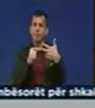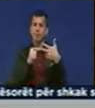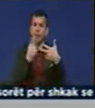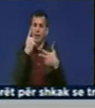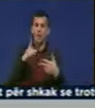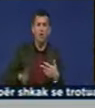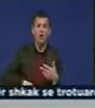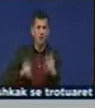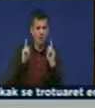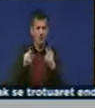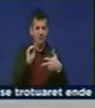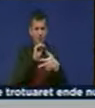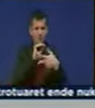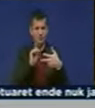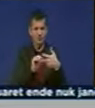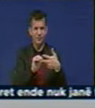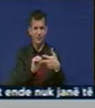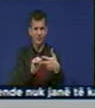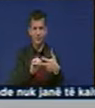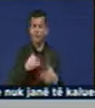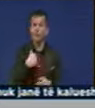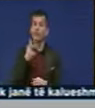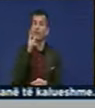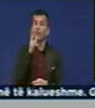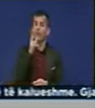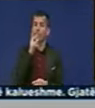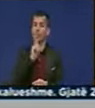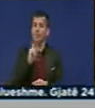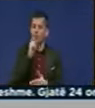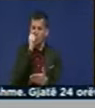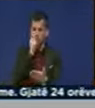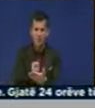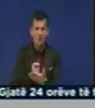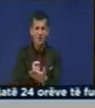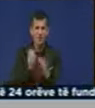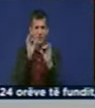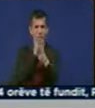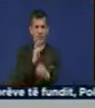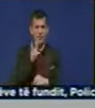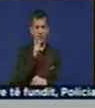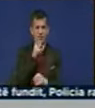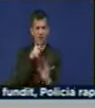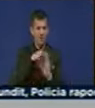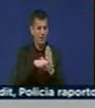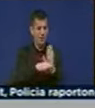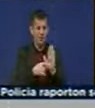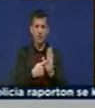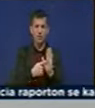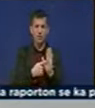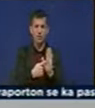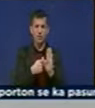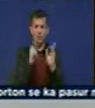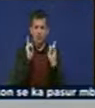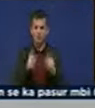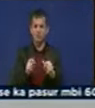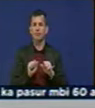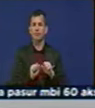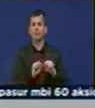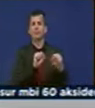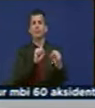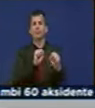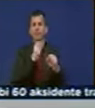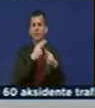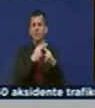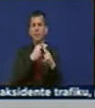grua. Kemi kërkuar që mos respektimi i këtyre kërkesave ligjore të çojë në refuzim të listës